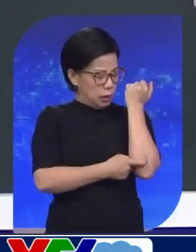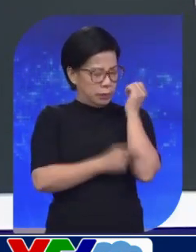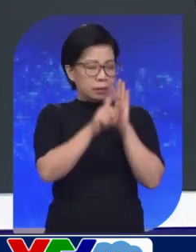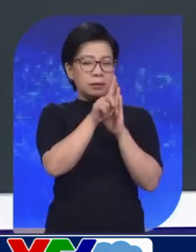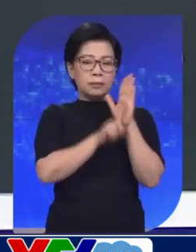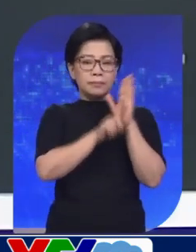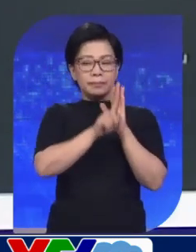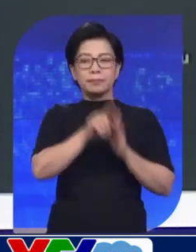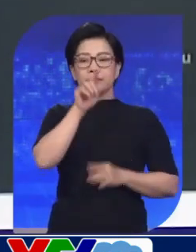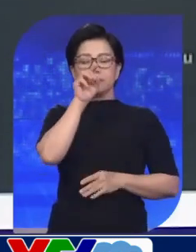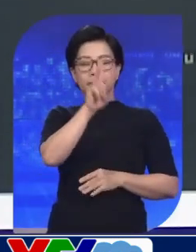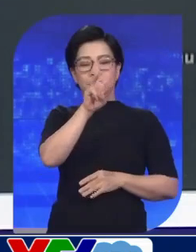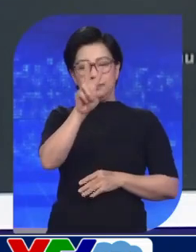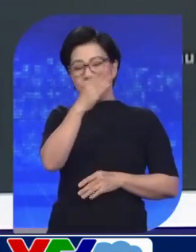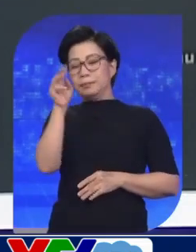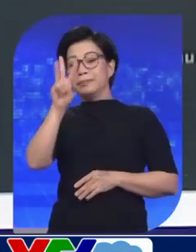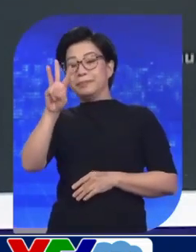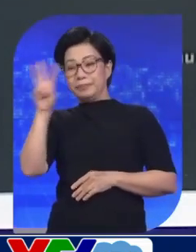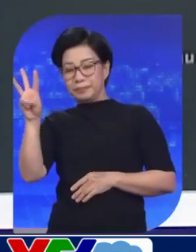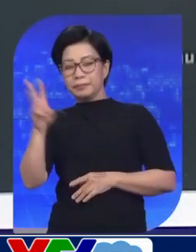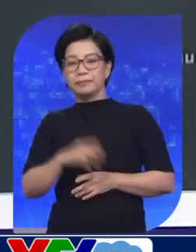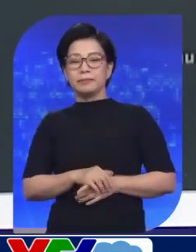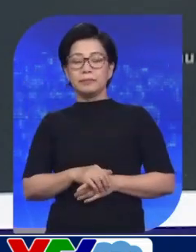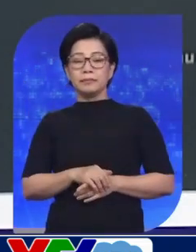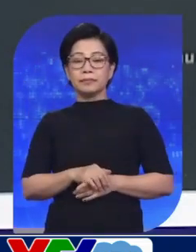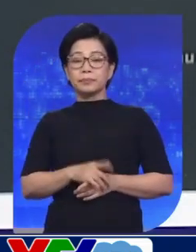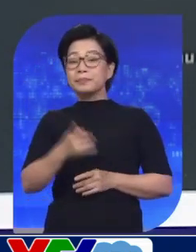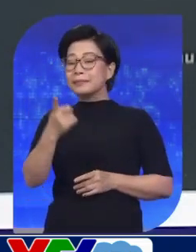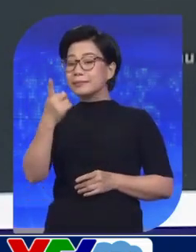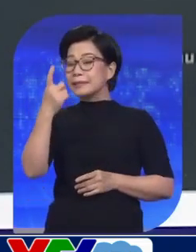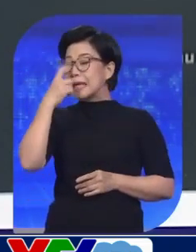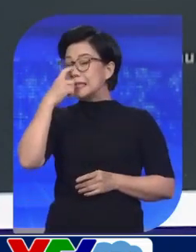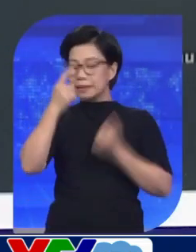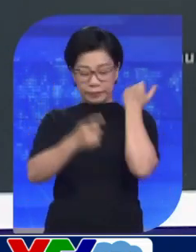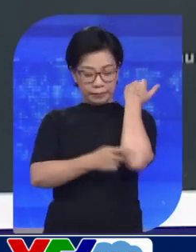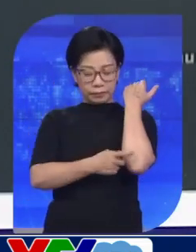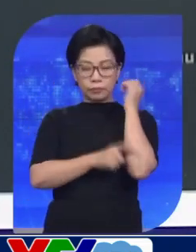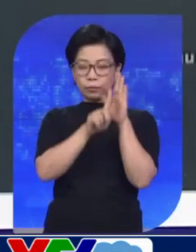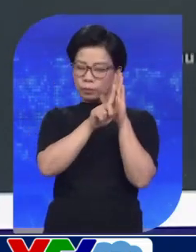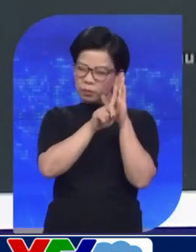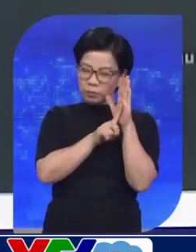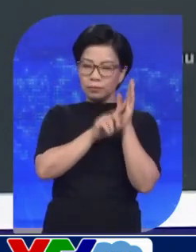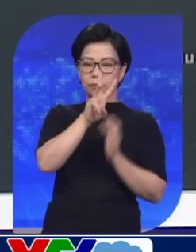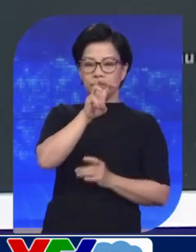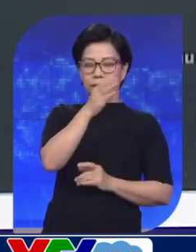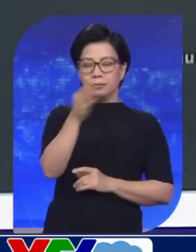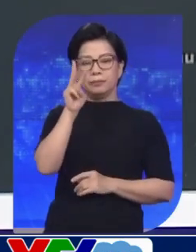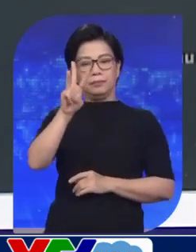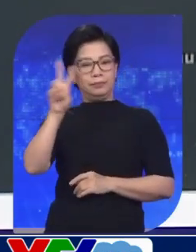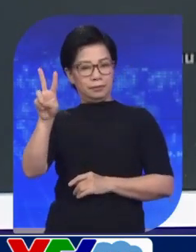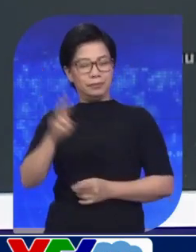khoảng là 32 đến 33 độ. Còn ở khu vực miền Tây Nam Bộ thì nhiệt độ có phần thấp hơn một chút, 30 đến 32